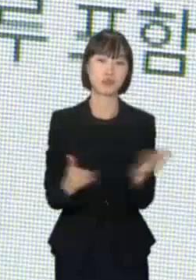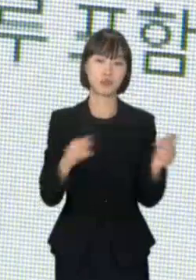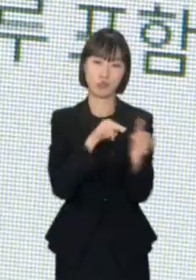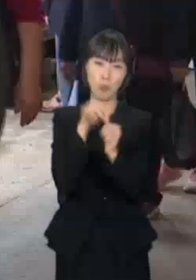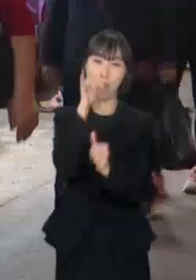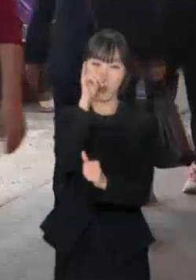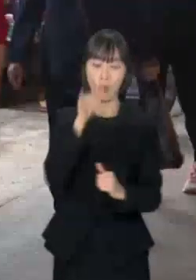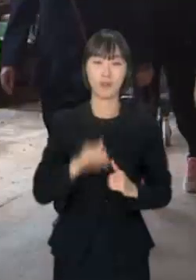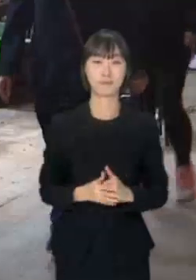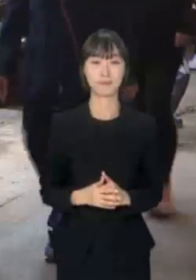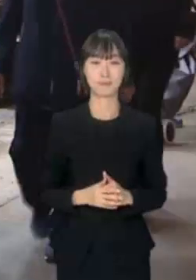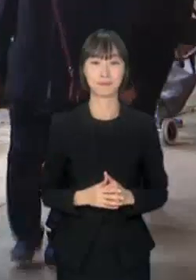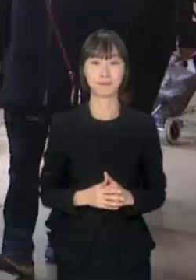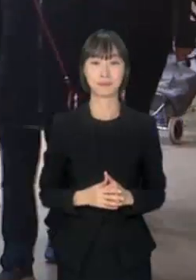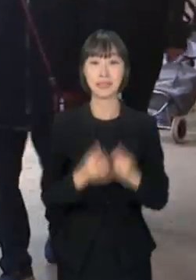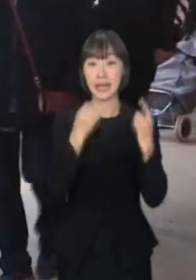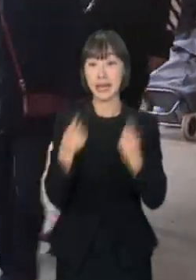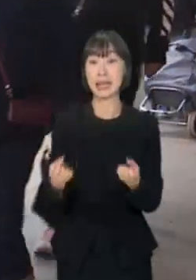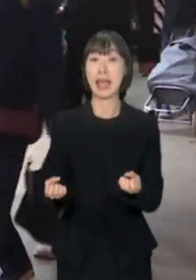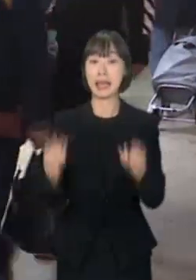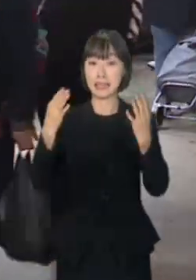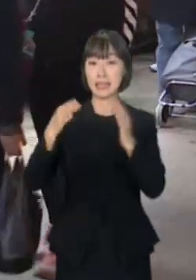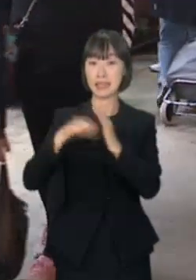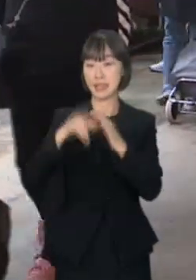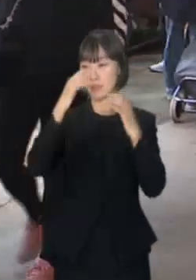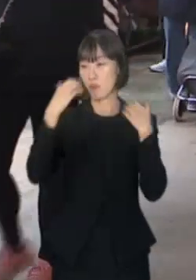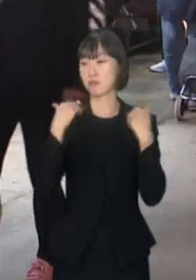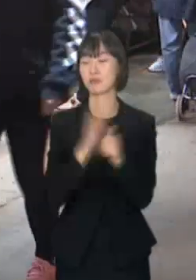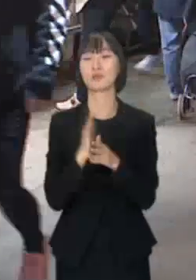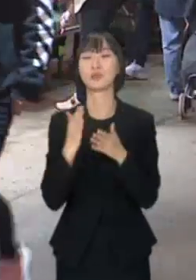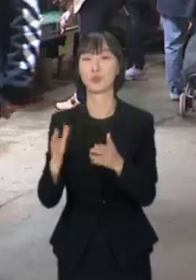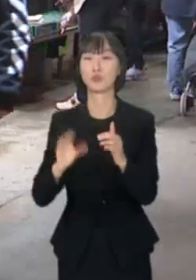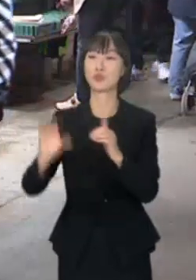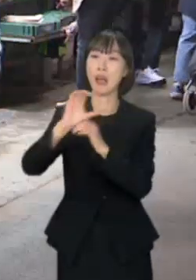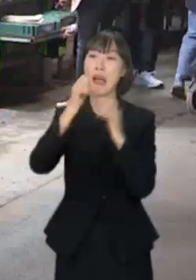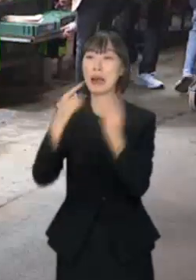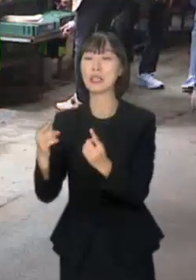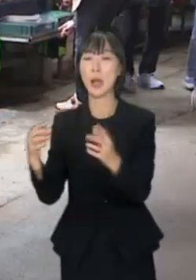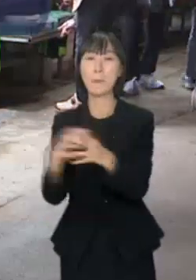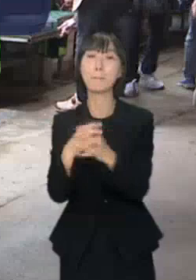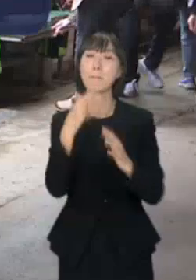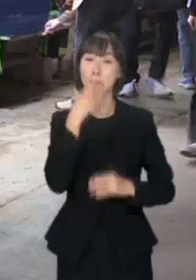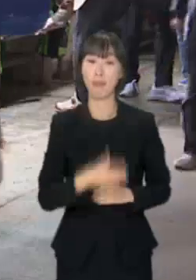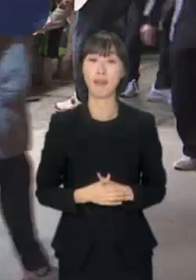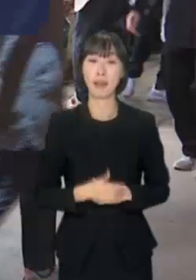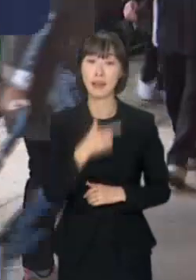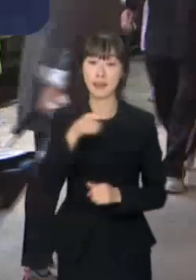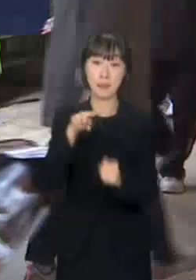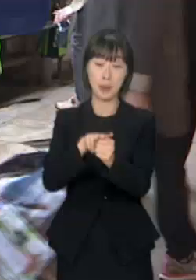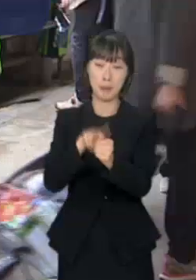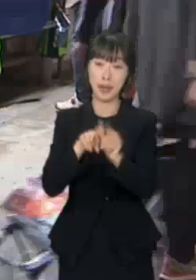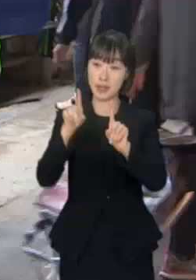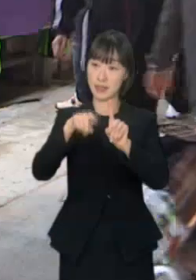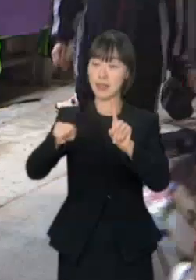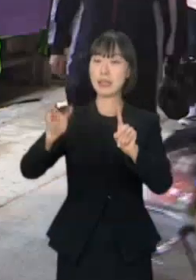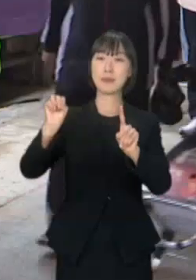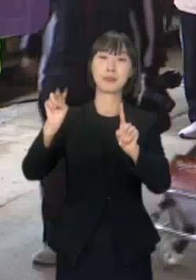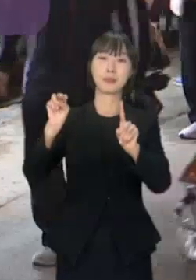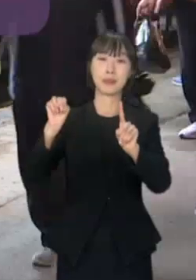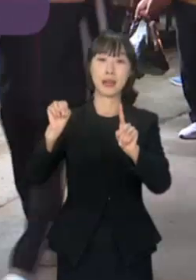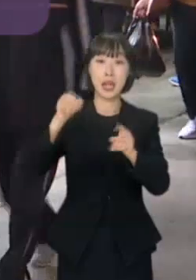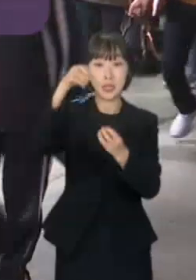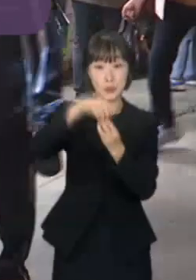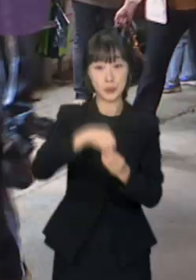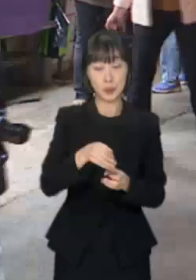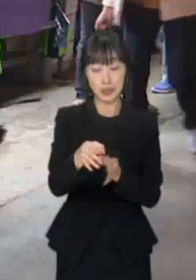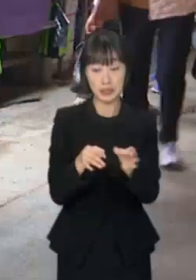알려줍니다. 할인 행사에서는 정부가 지원하는 추가 할인까지 받을 수 있습니다. 대형마트에서는 1인당 2만 원,